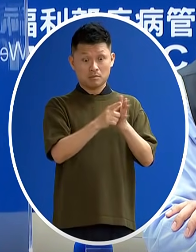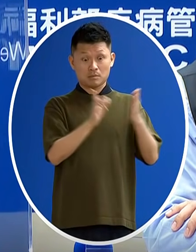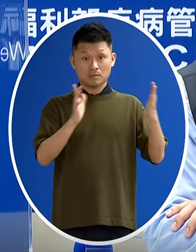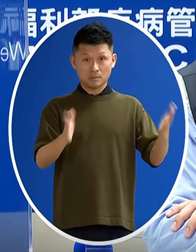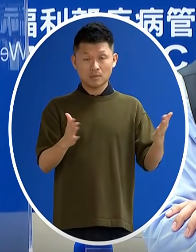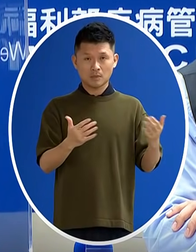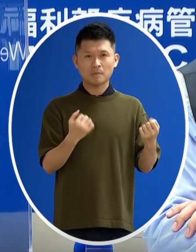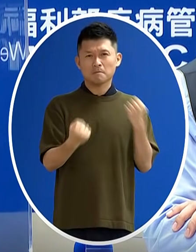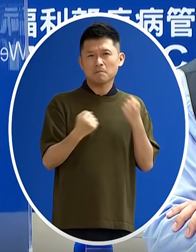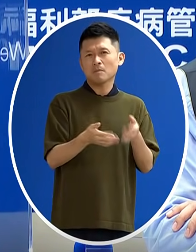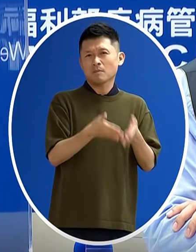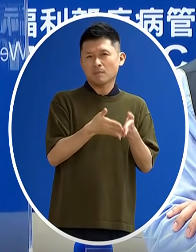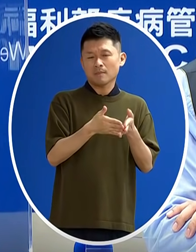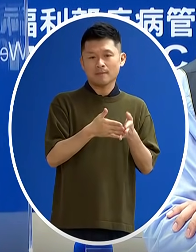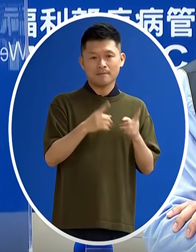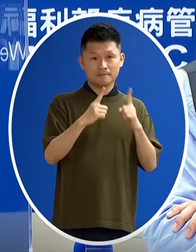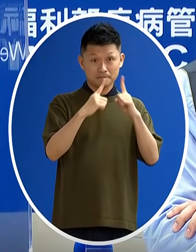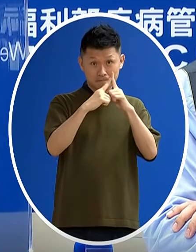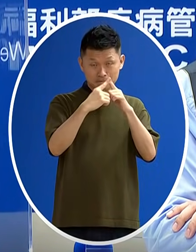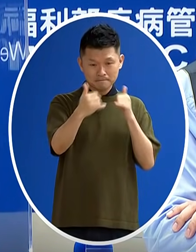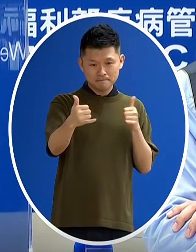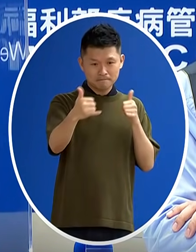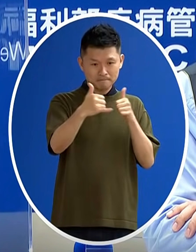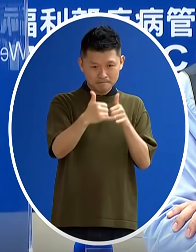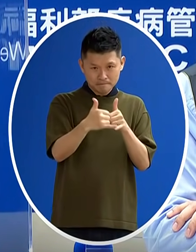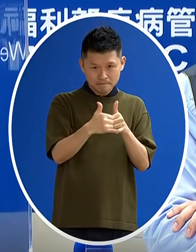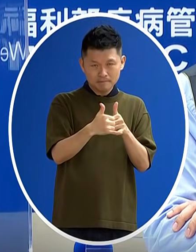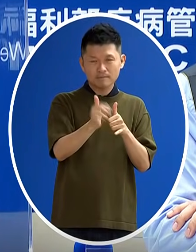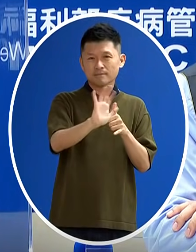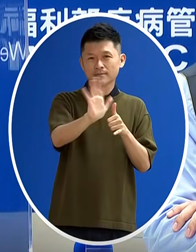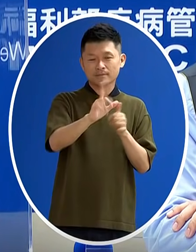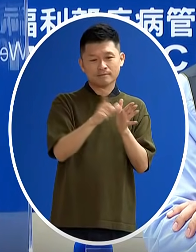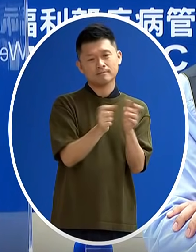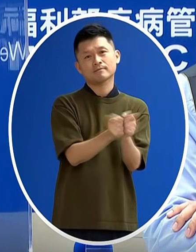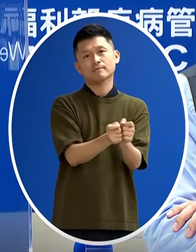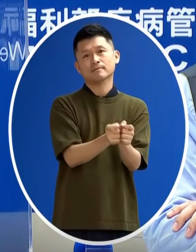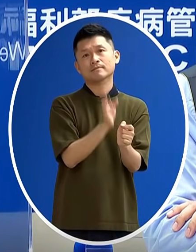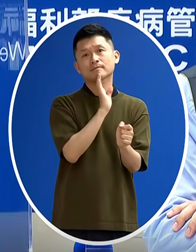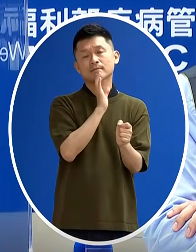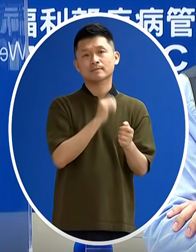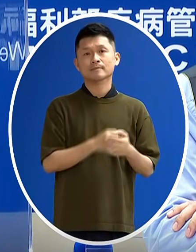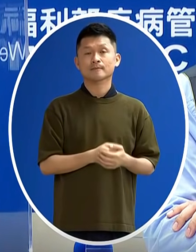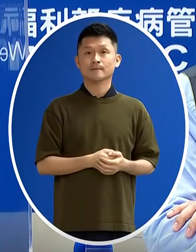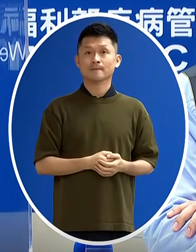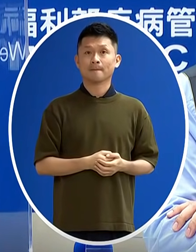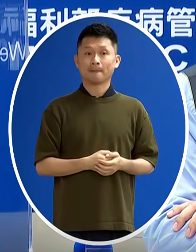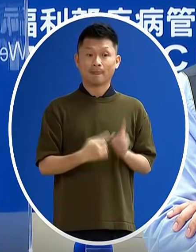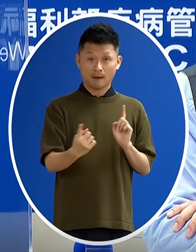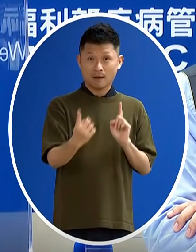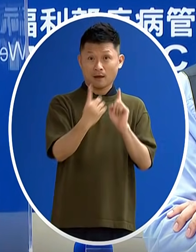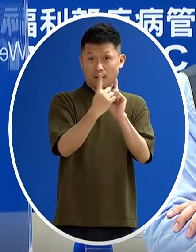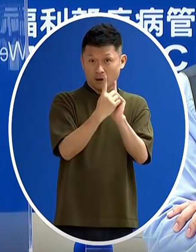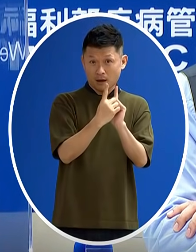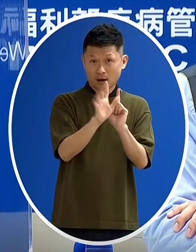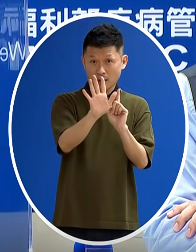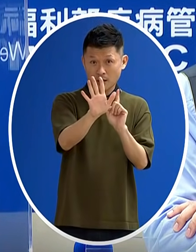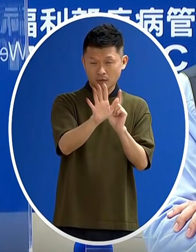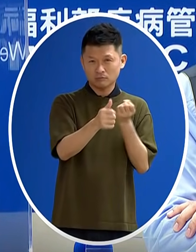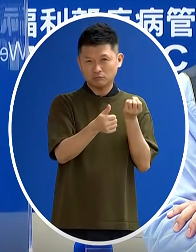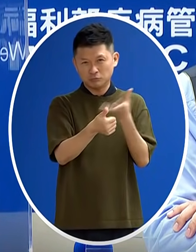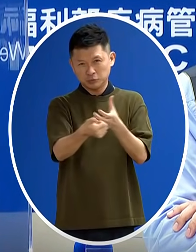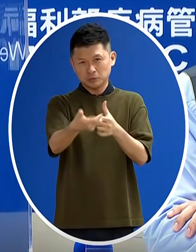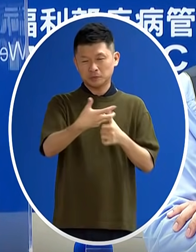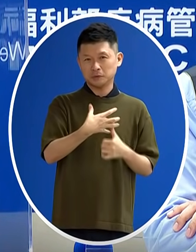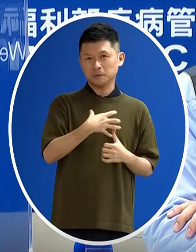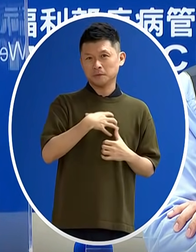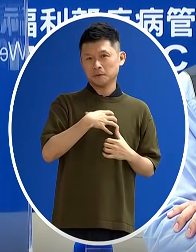那先避免人跟人的一个接触。只是一个短时间，避免因为接触那产生有一些染疫的